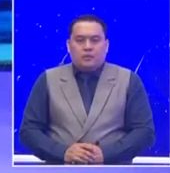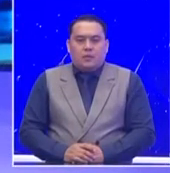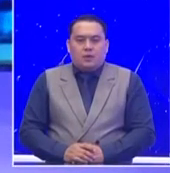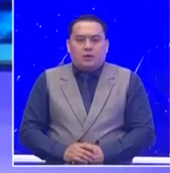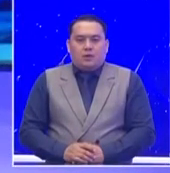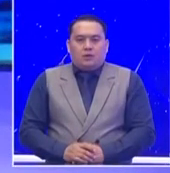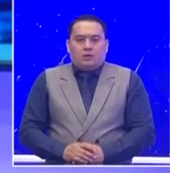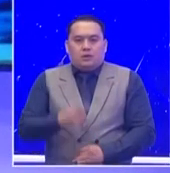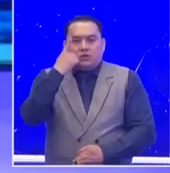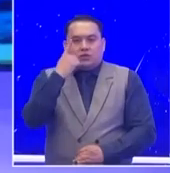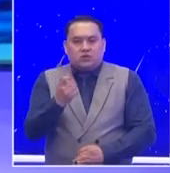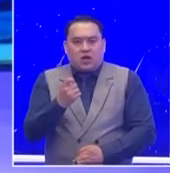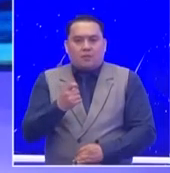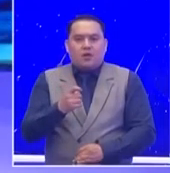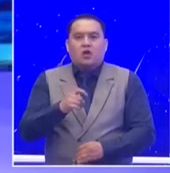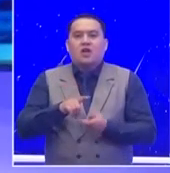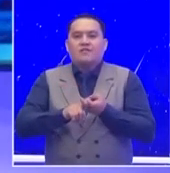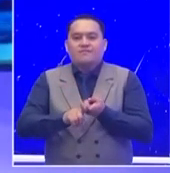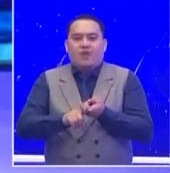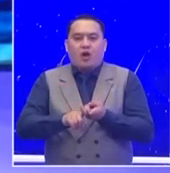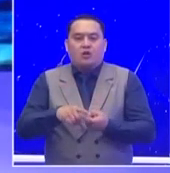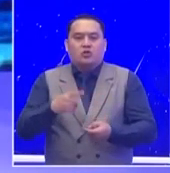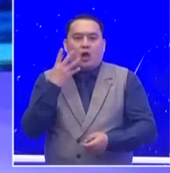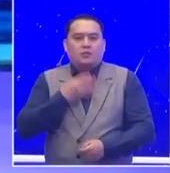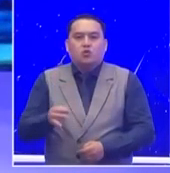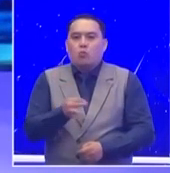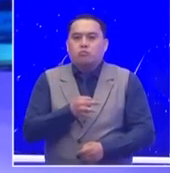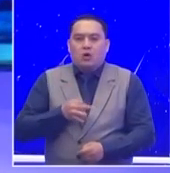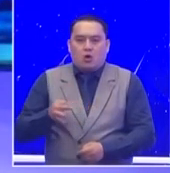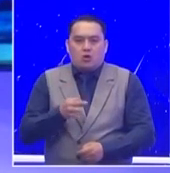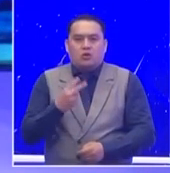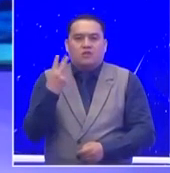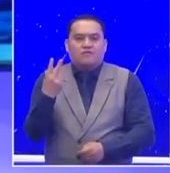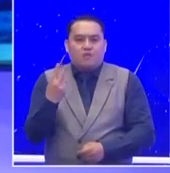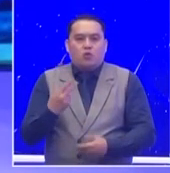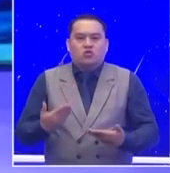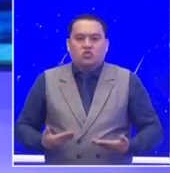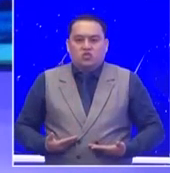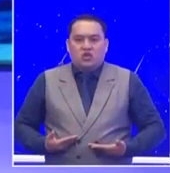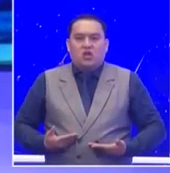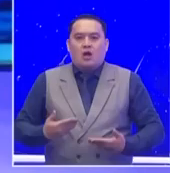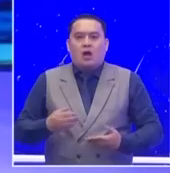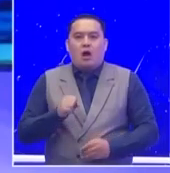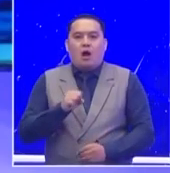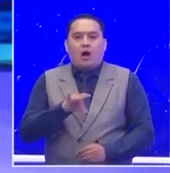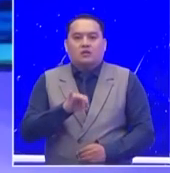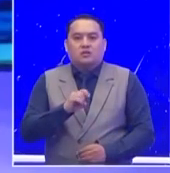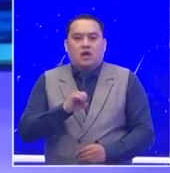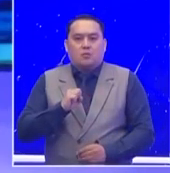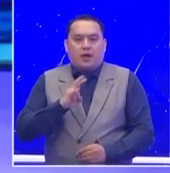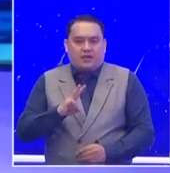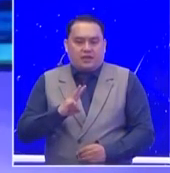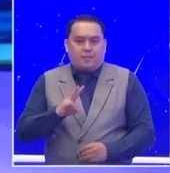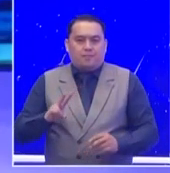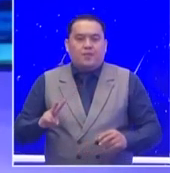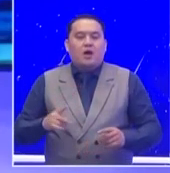Экстренное сообщение. Из 9 зараженных людей коронавирусом в Алматинской области, 2 являются жителями жилого комплекса